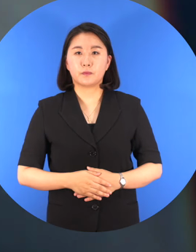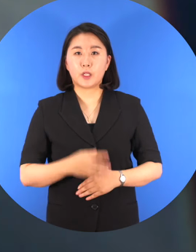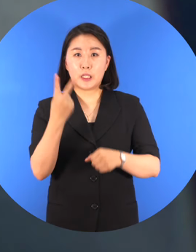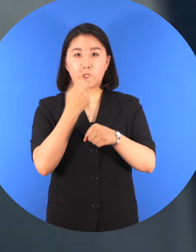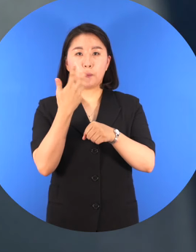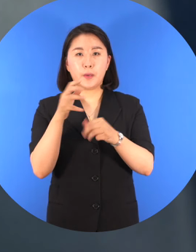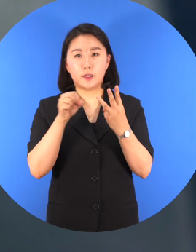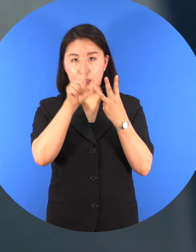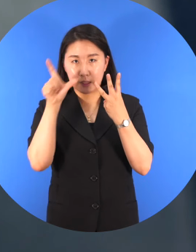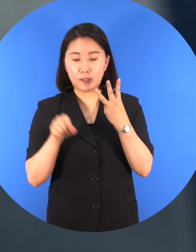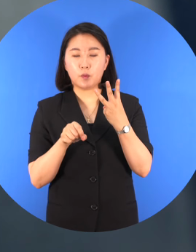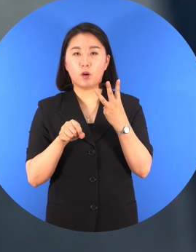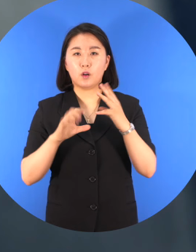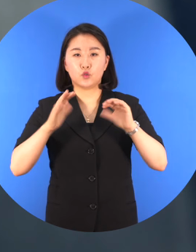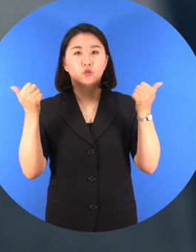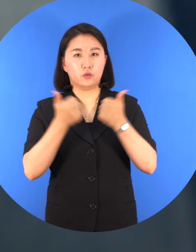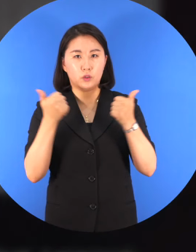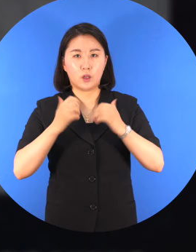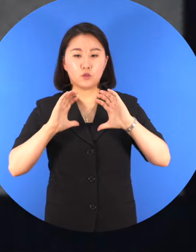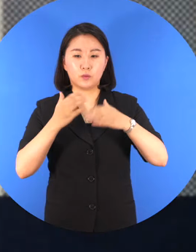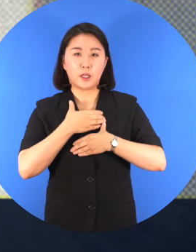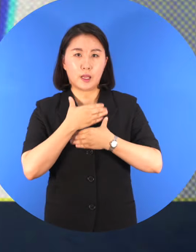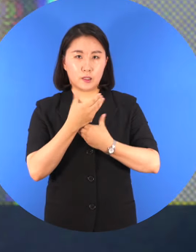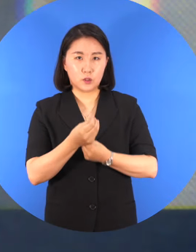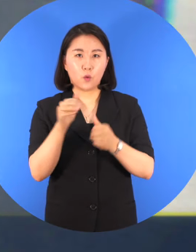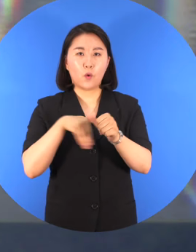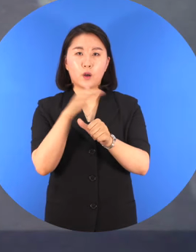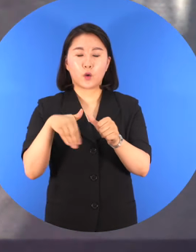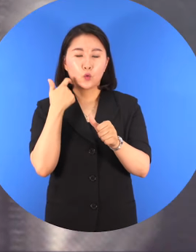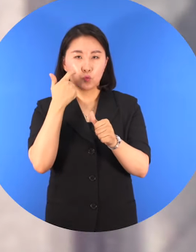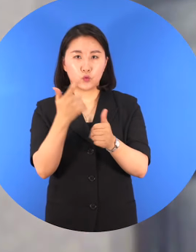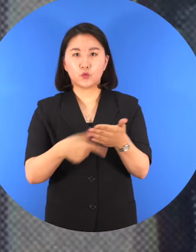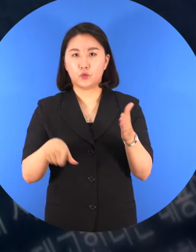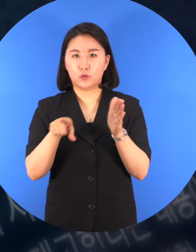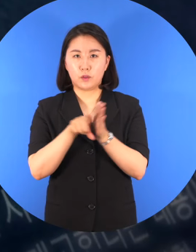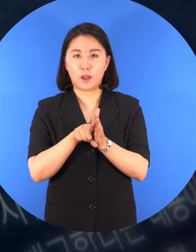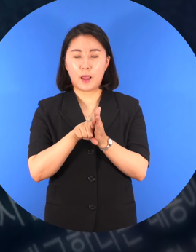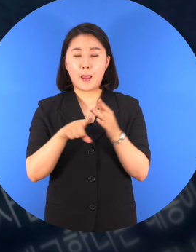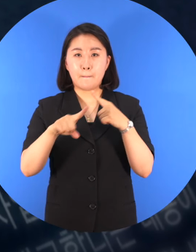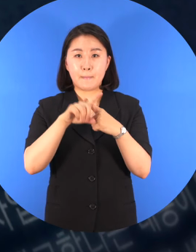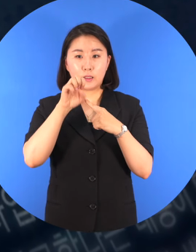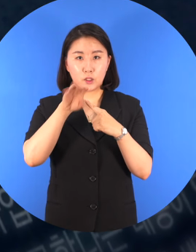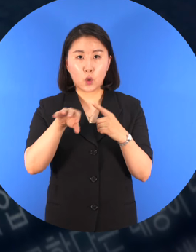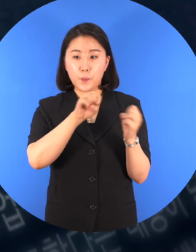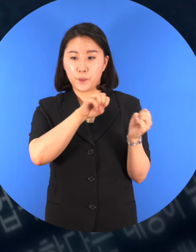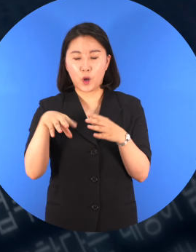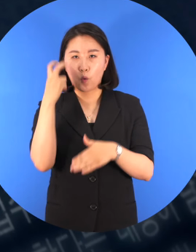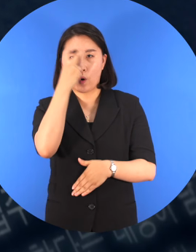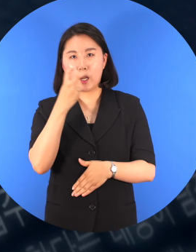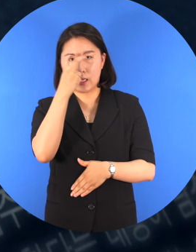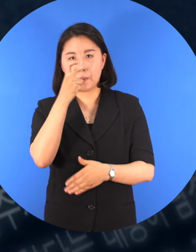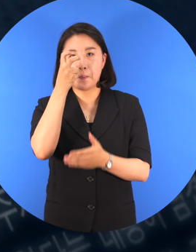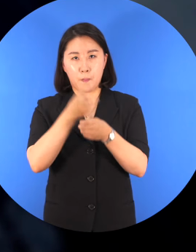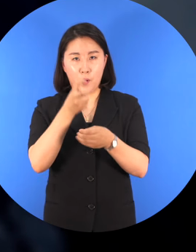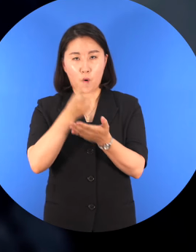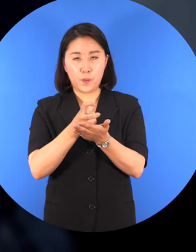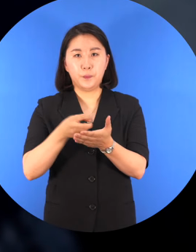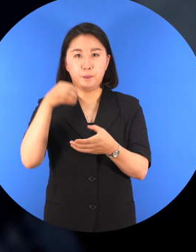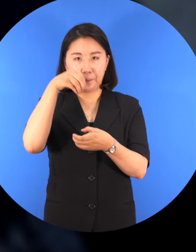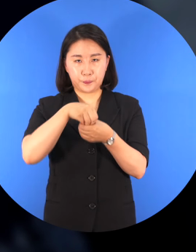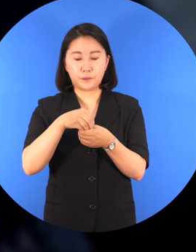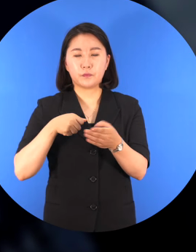2008년 3월, 국회는 국민의 안전과 환경 보존을 위해 방사성 폐기물 관리를 위한 규정을 담아